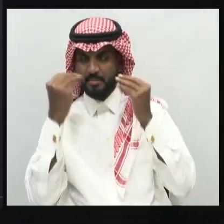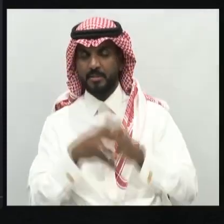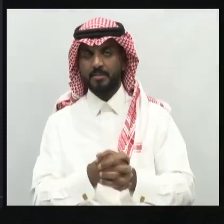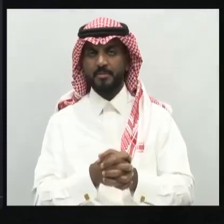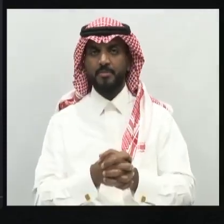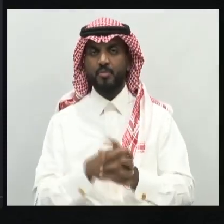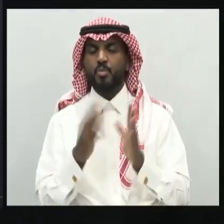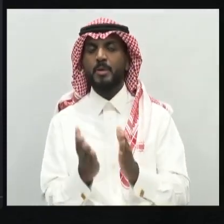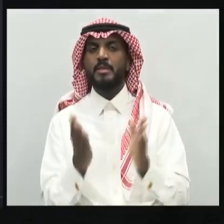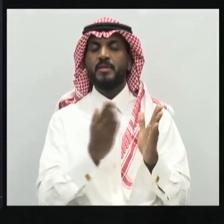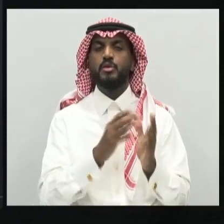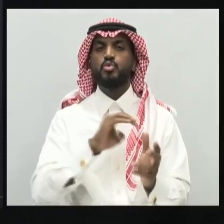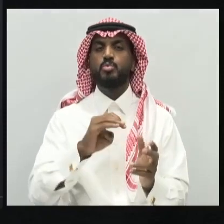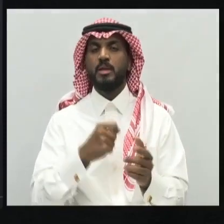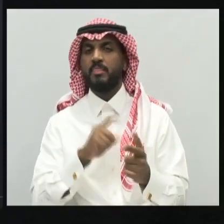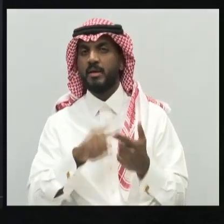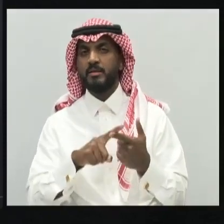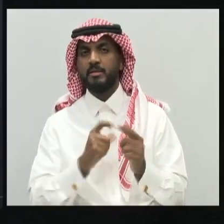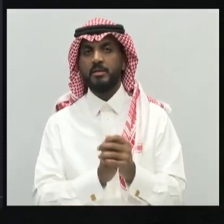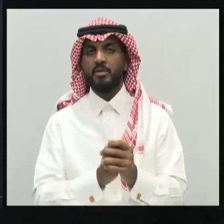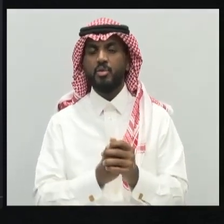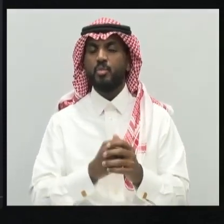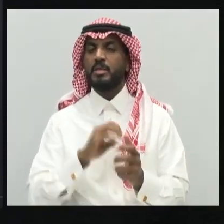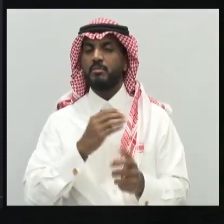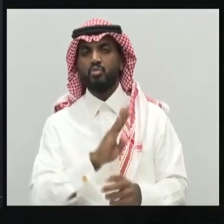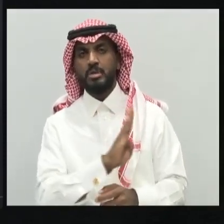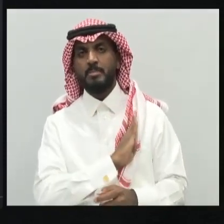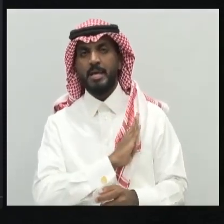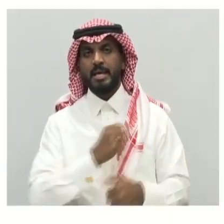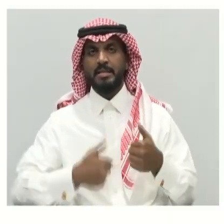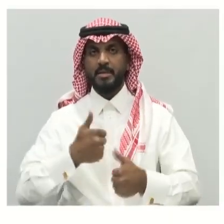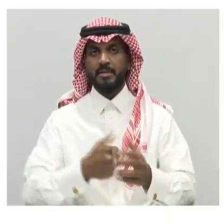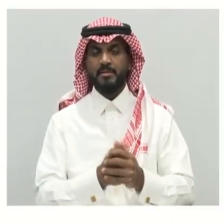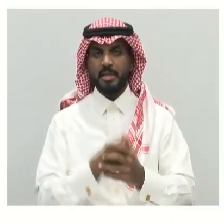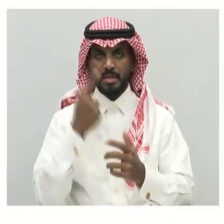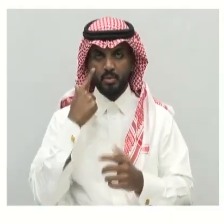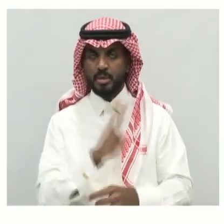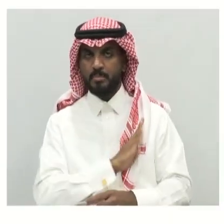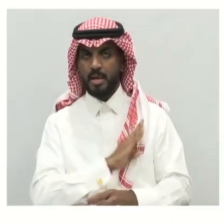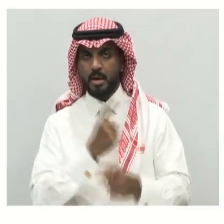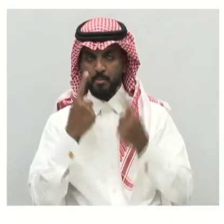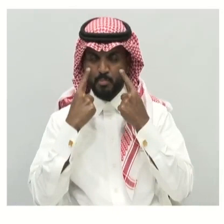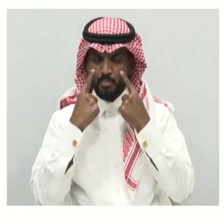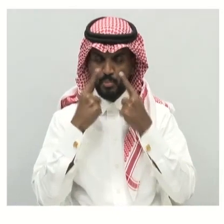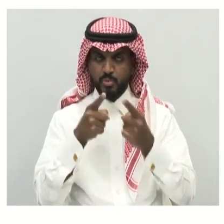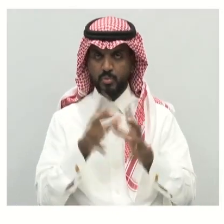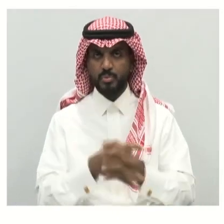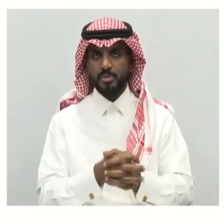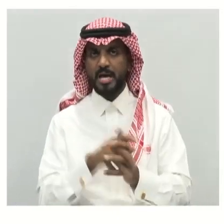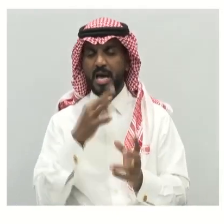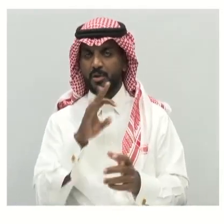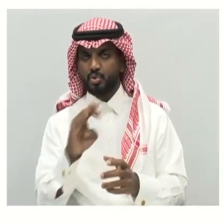ثم بعد ذلك جمله اخرى املاء اختباريا الاملاء المنظور سنقرا هذه الجمله